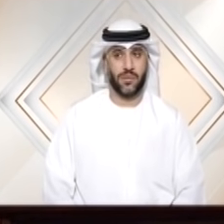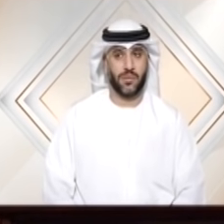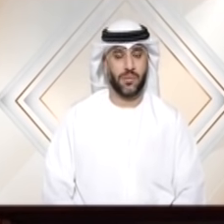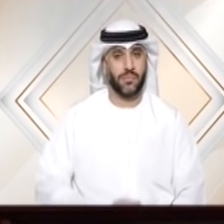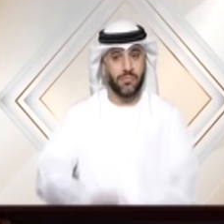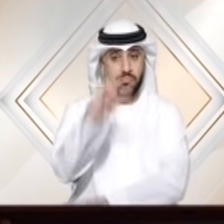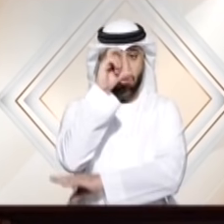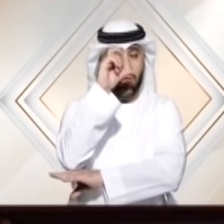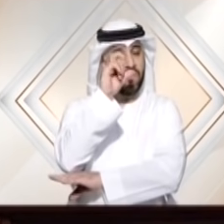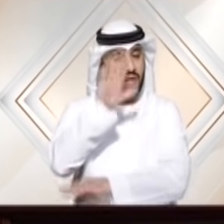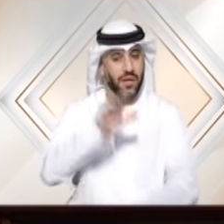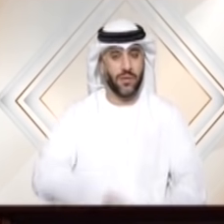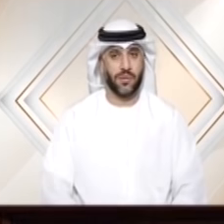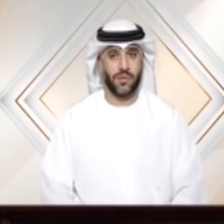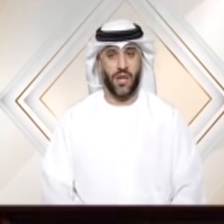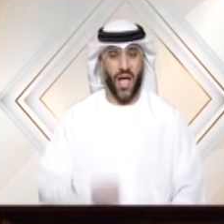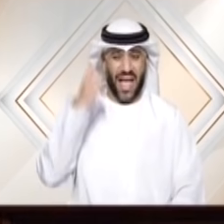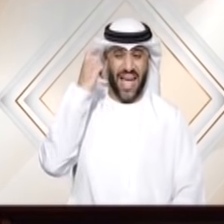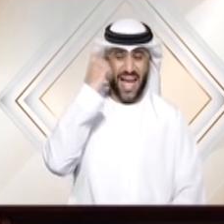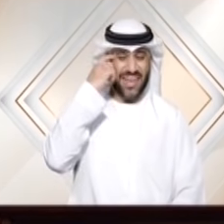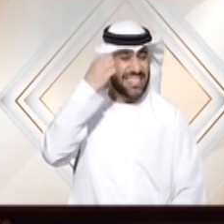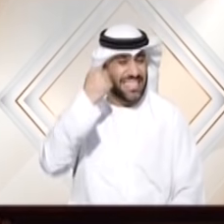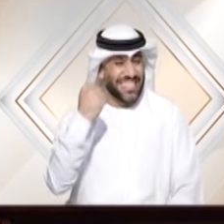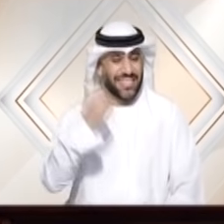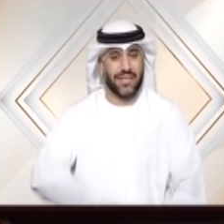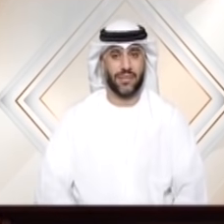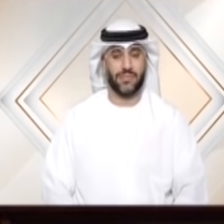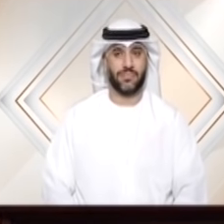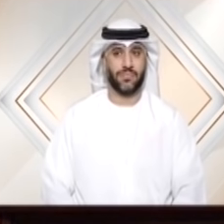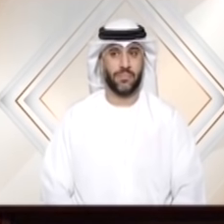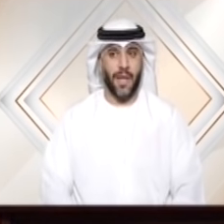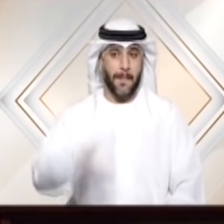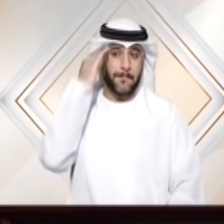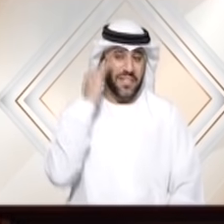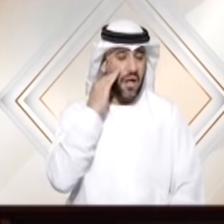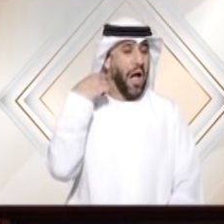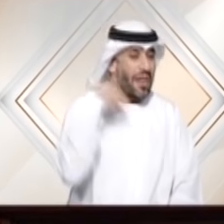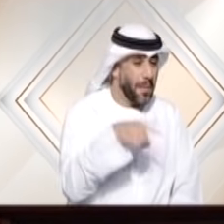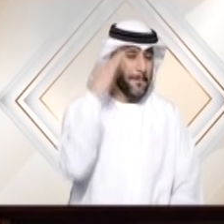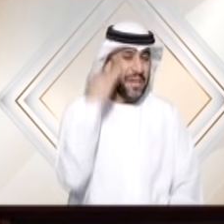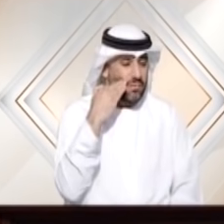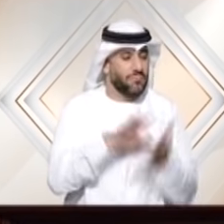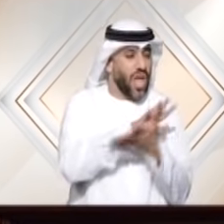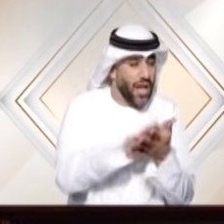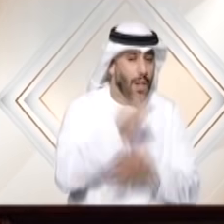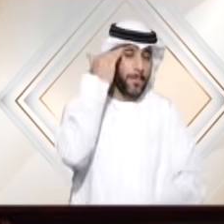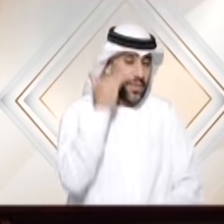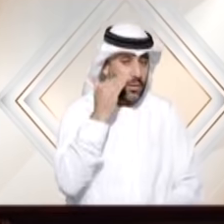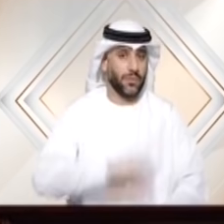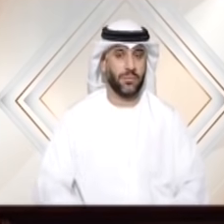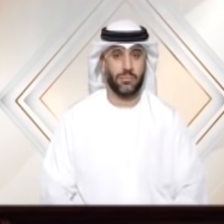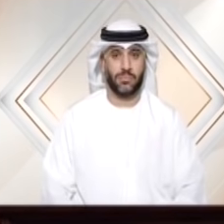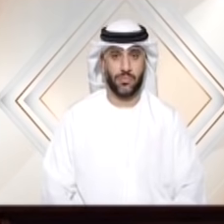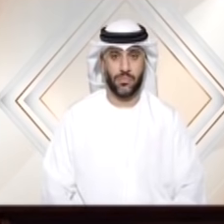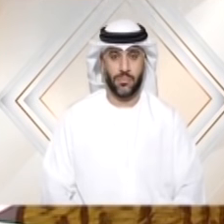ضرار، فالقائمين على المسجد كانوا يحملون فكر قذر جدا، المرأة عورة، المرأة المرأة كذا، المرأة كذا. فقلنا دائما